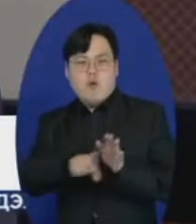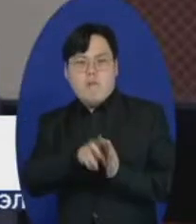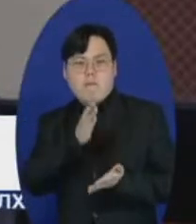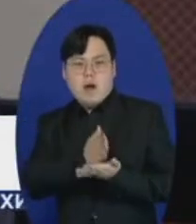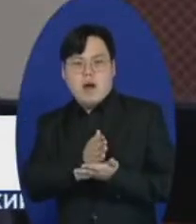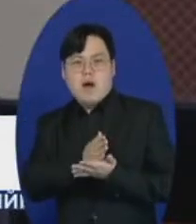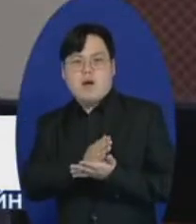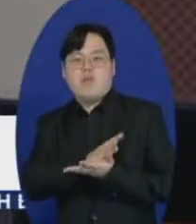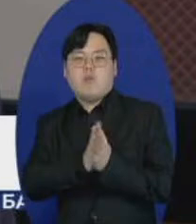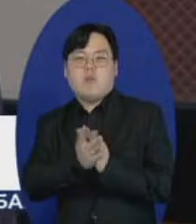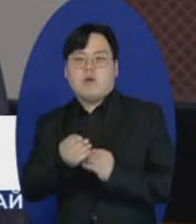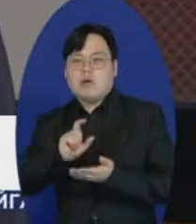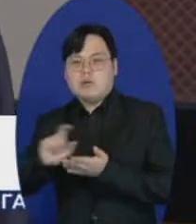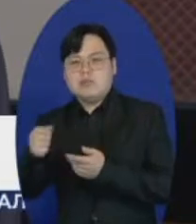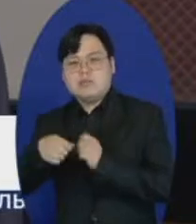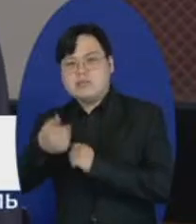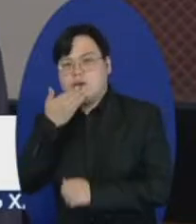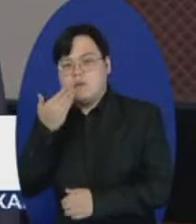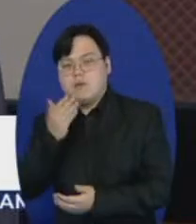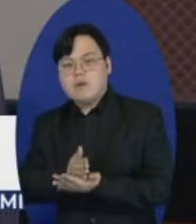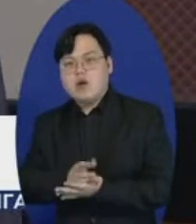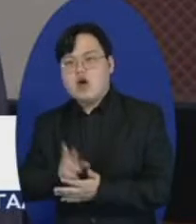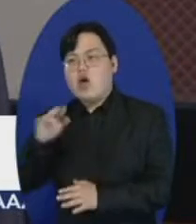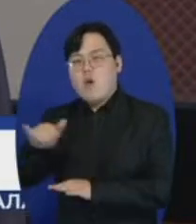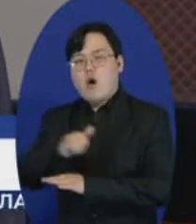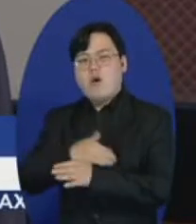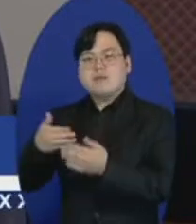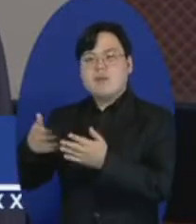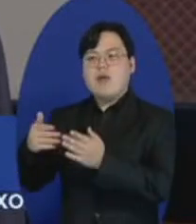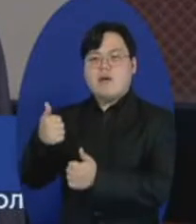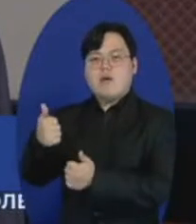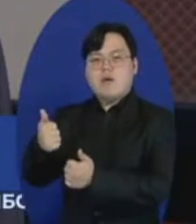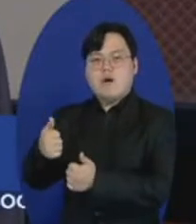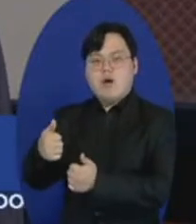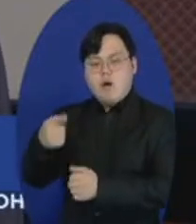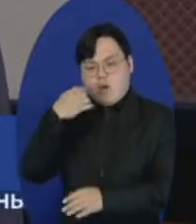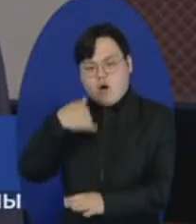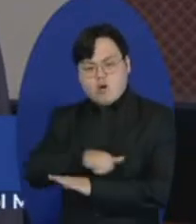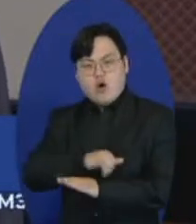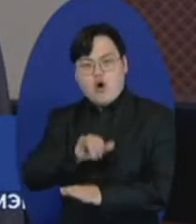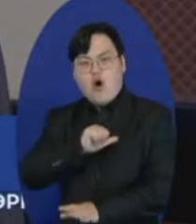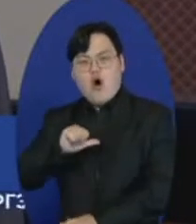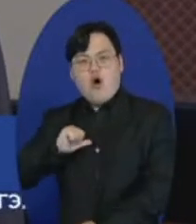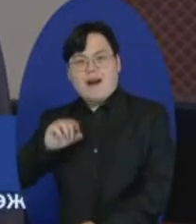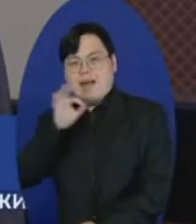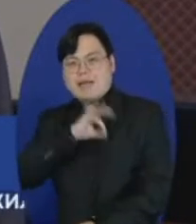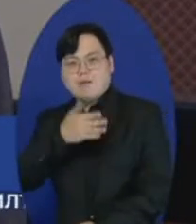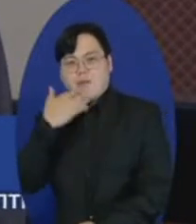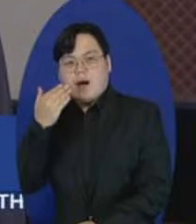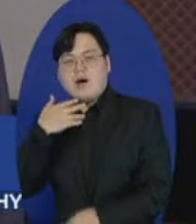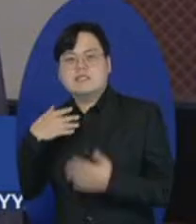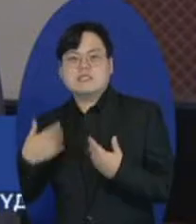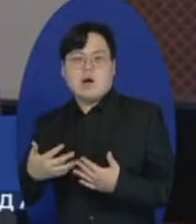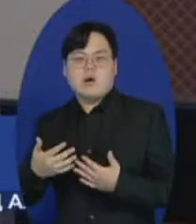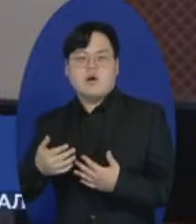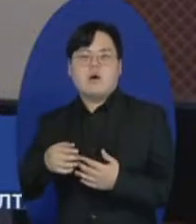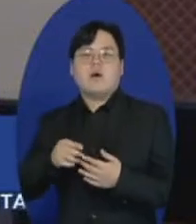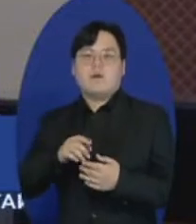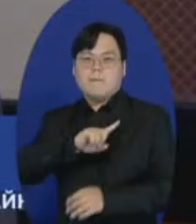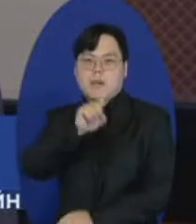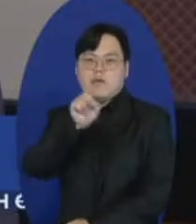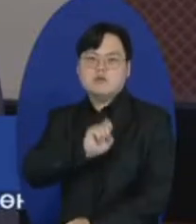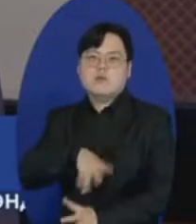өгдөг. Япон бол манай талд хаалгаа сайн хийсэн шүү дээ. Гагцгүй бид ашиглаж чадахгүй байгаа нь хид хідэн бас алдаа дутагдталтай талууд